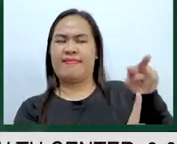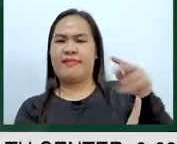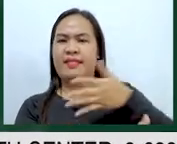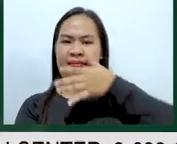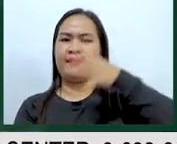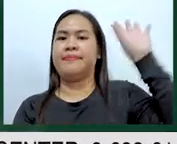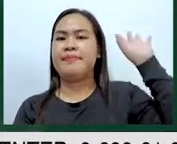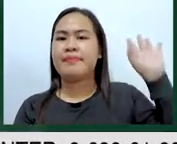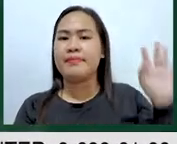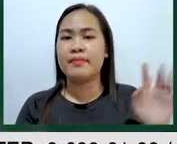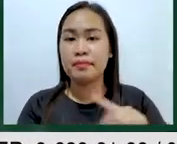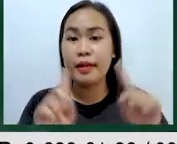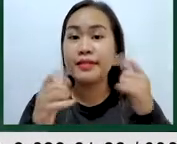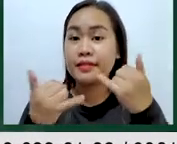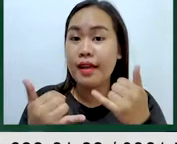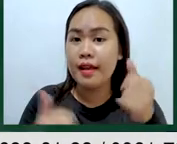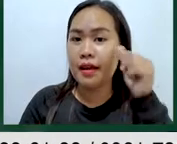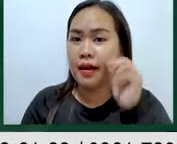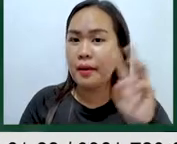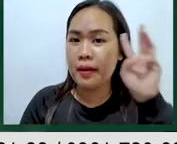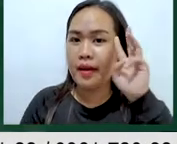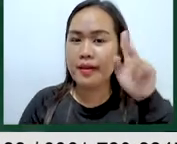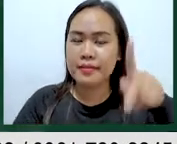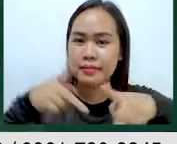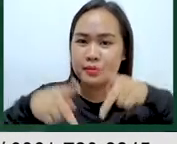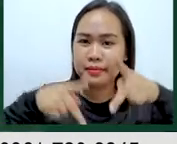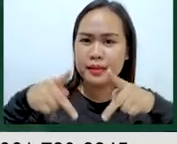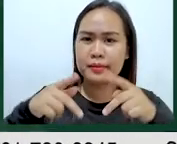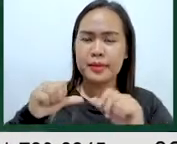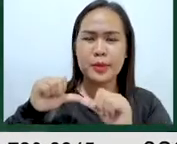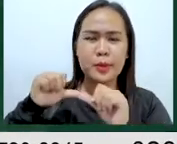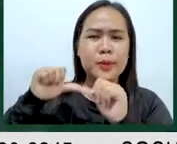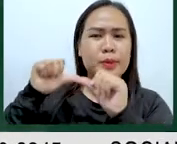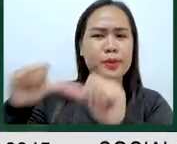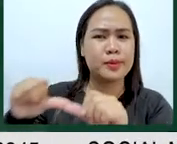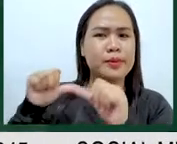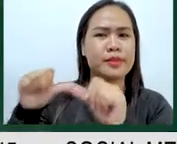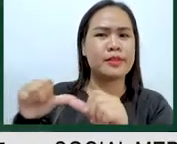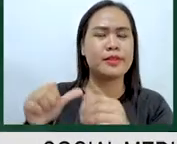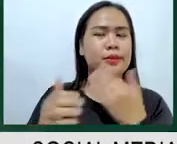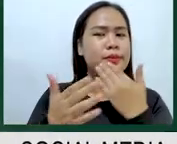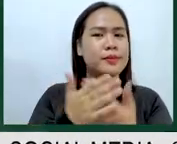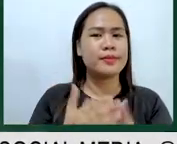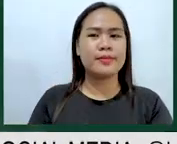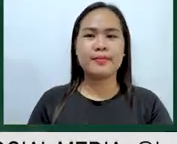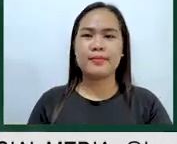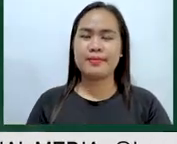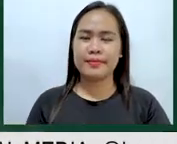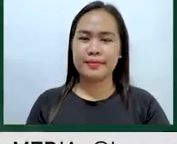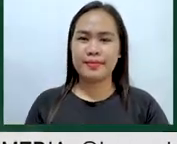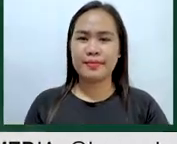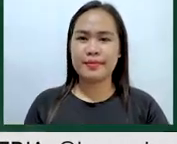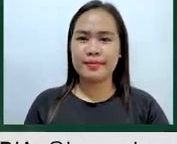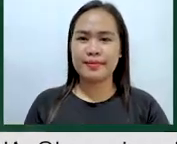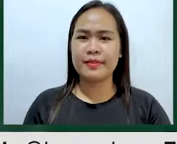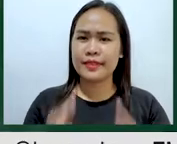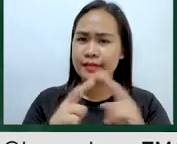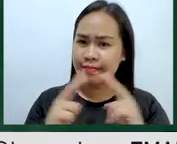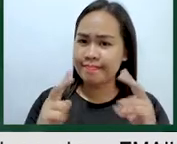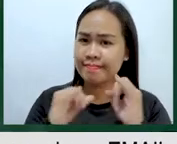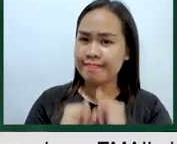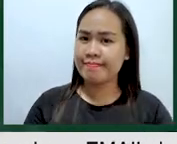eh, kaso hindi pinapansin, no? Pero ngayon talagang aware na ang tao, and pagpatuloy po natin yan,